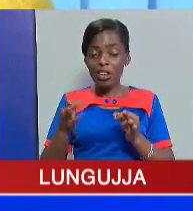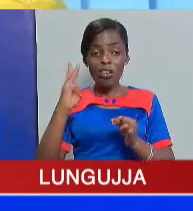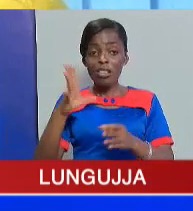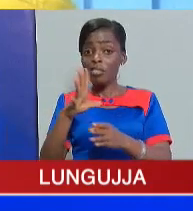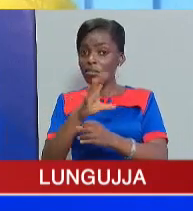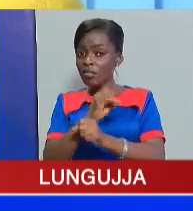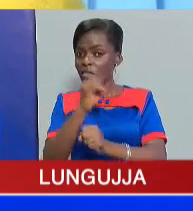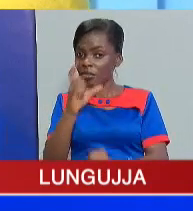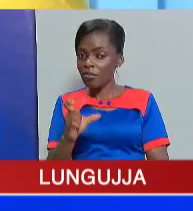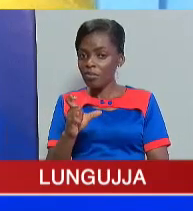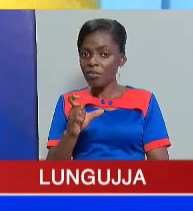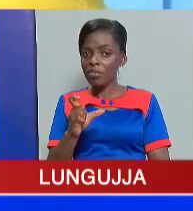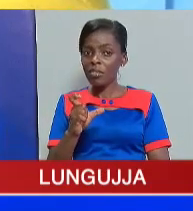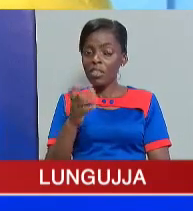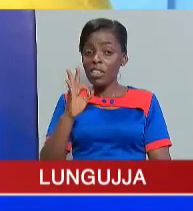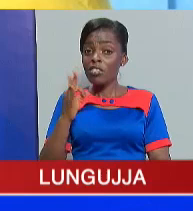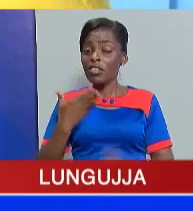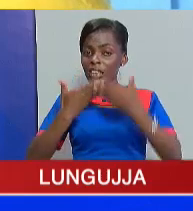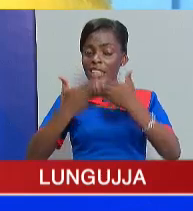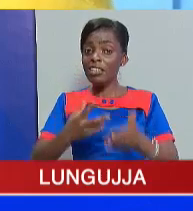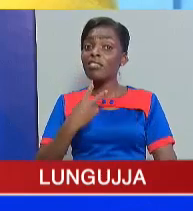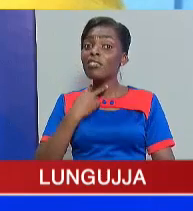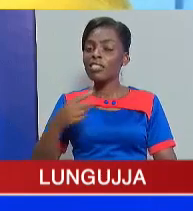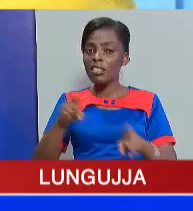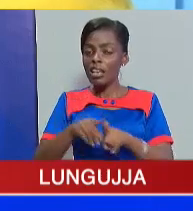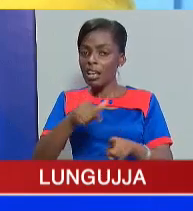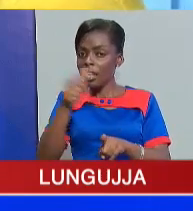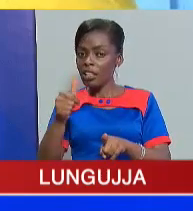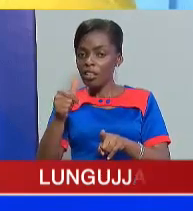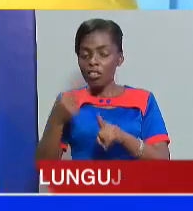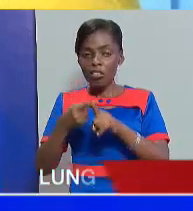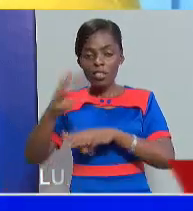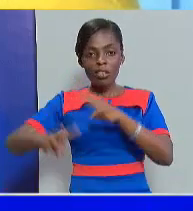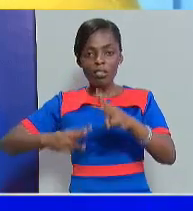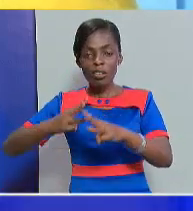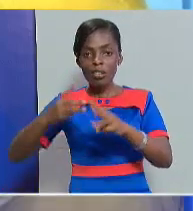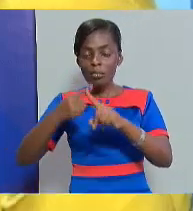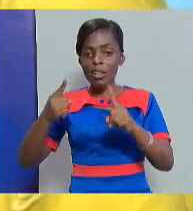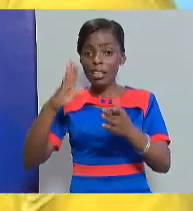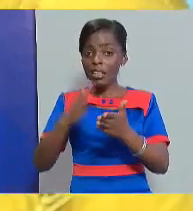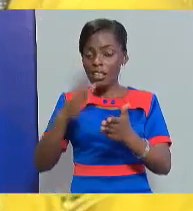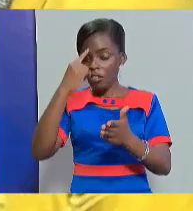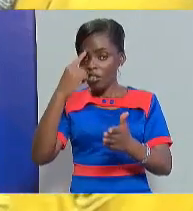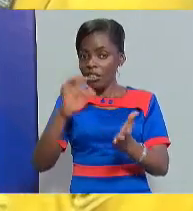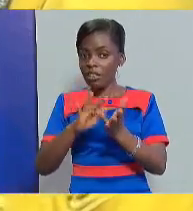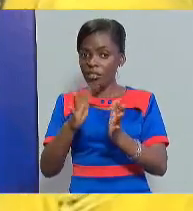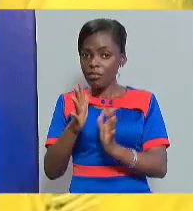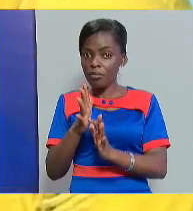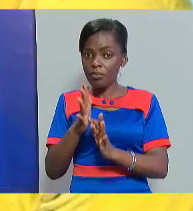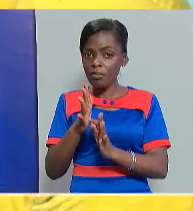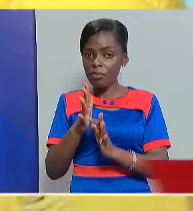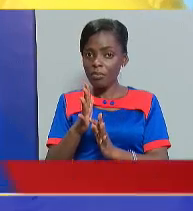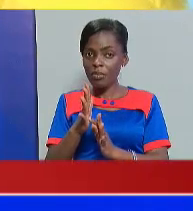nga eddoboozi bw'alikuba lifaanagana ne gali agali mu secula naye ng'alikubidde Yesu kikulu kinaakyo